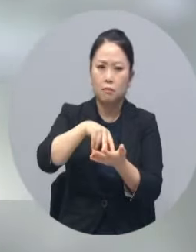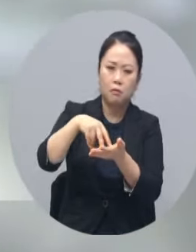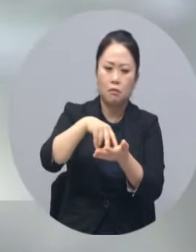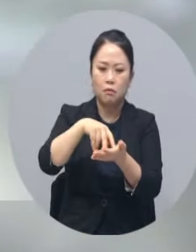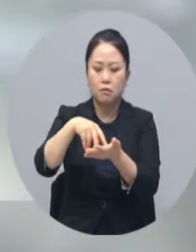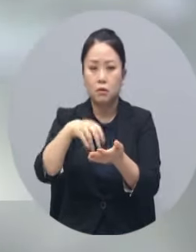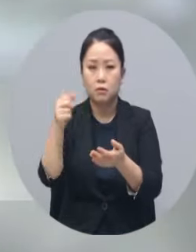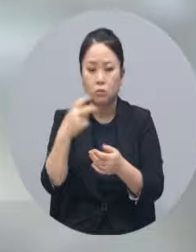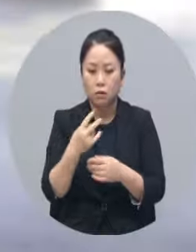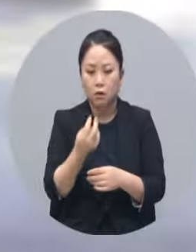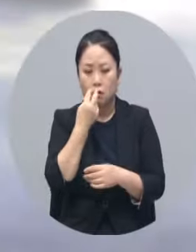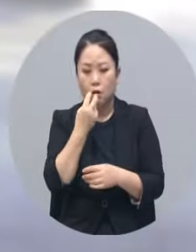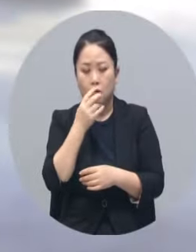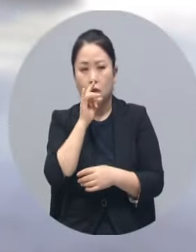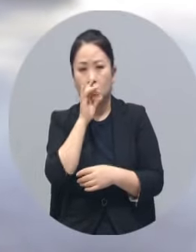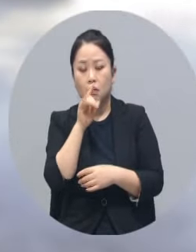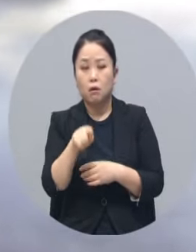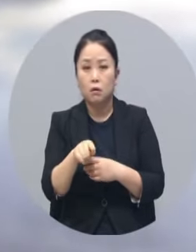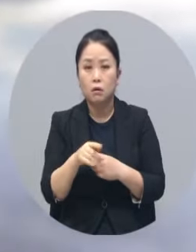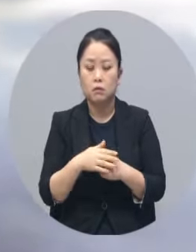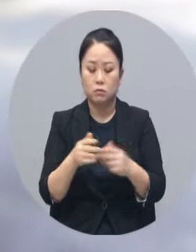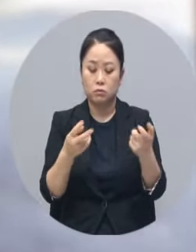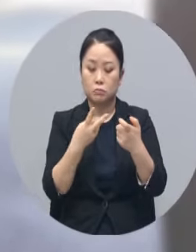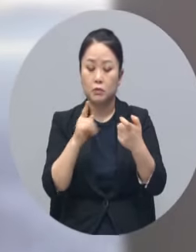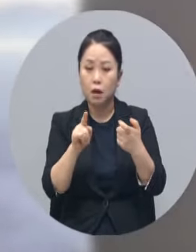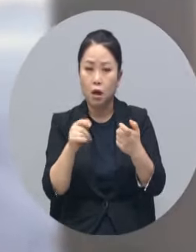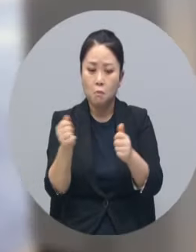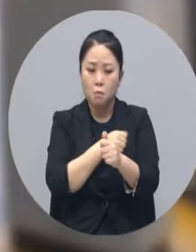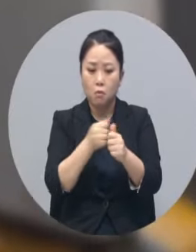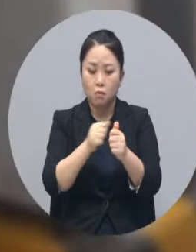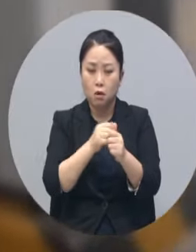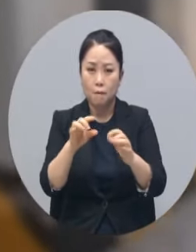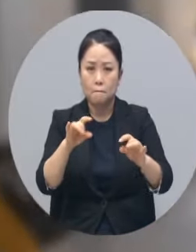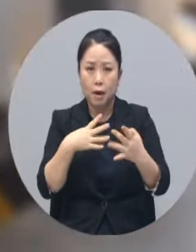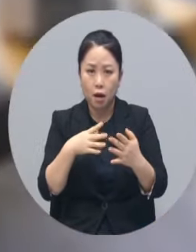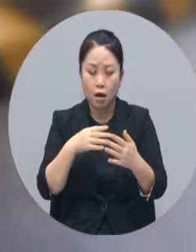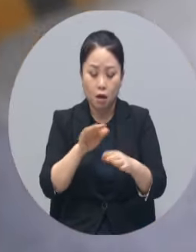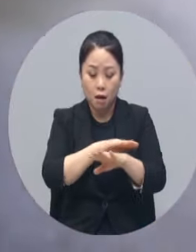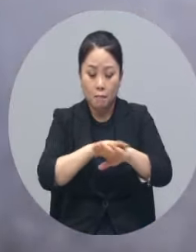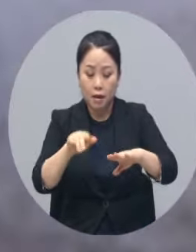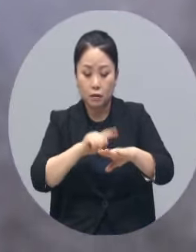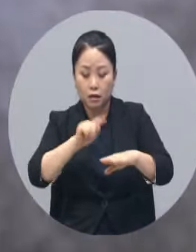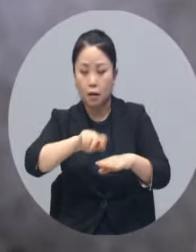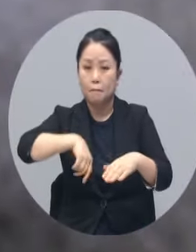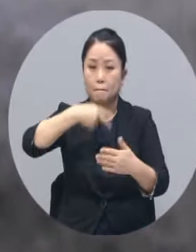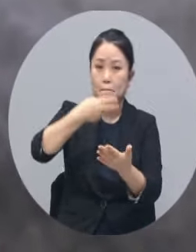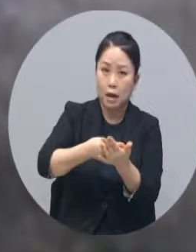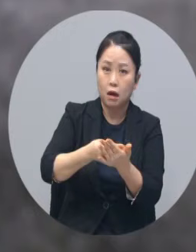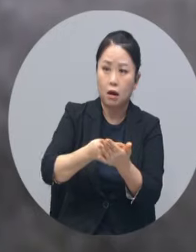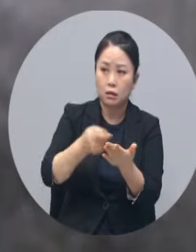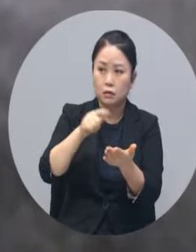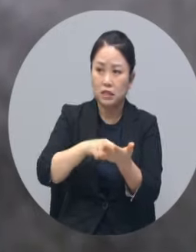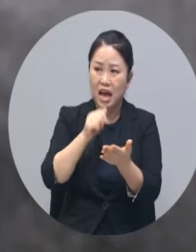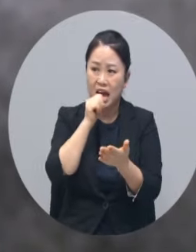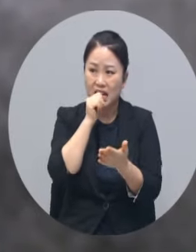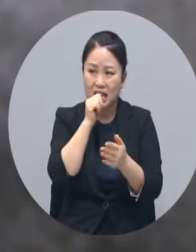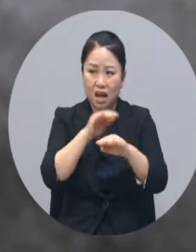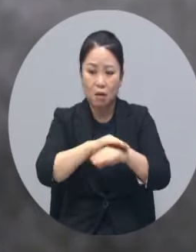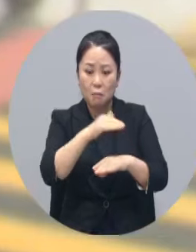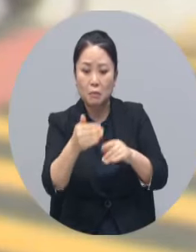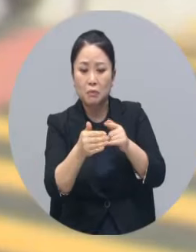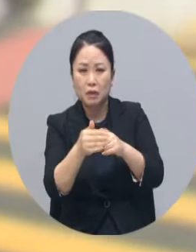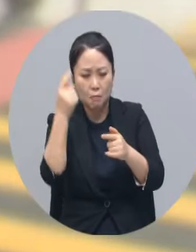상태를 보였습니다. 60대 경비원은 폭행을 당하고 바닥에 쓰러졌는데 머리를 다친 곳은 이처럼 단단한 쇠붙이로 돼